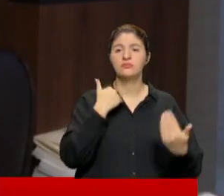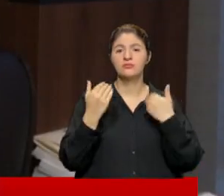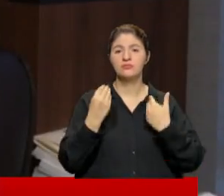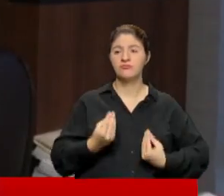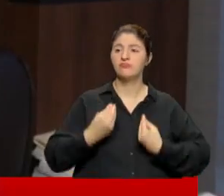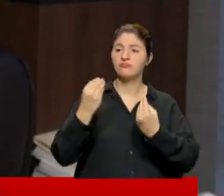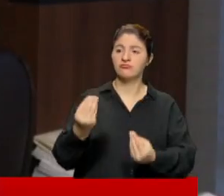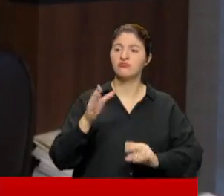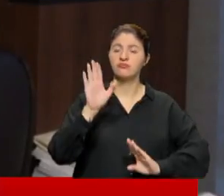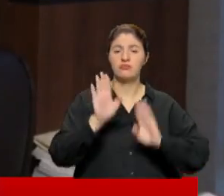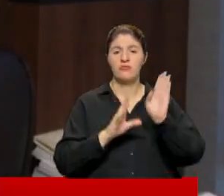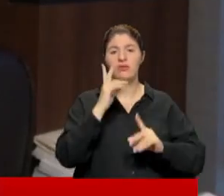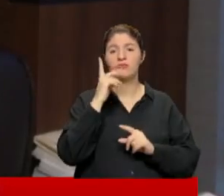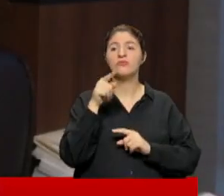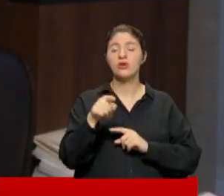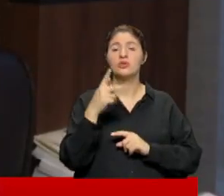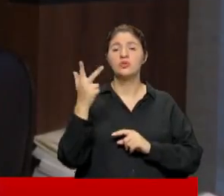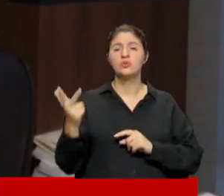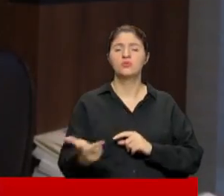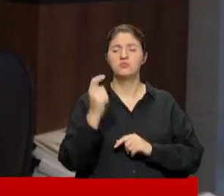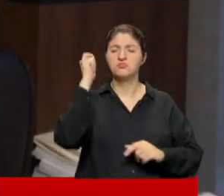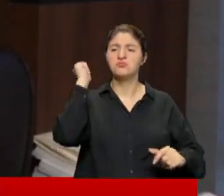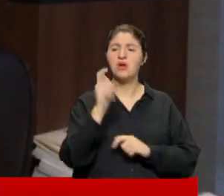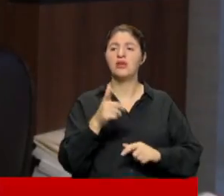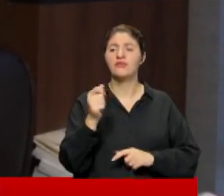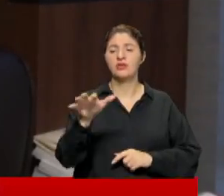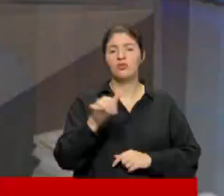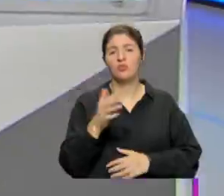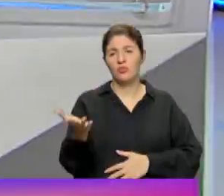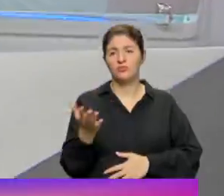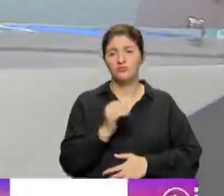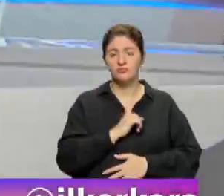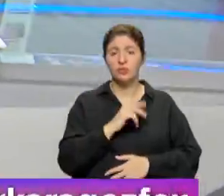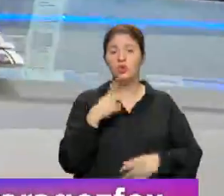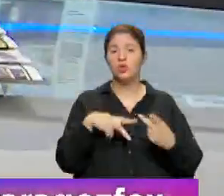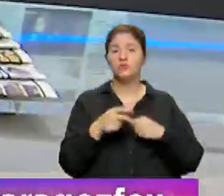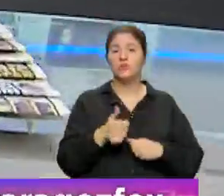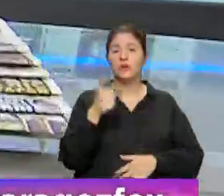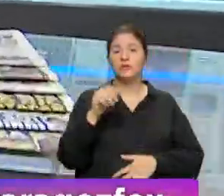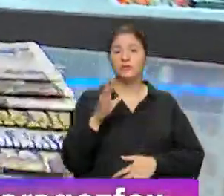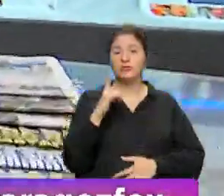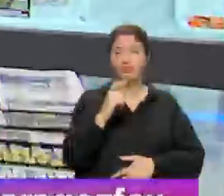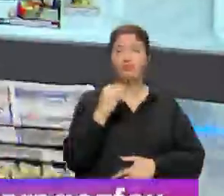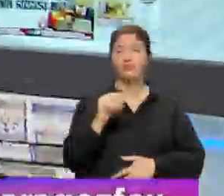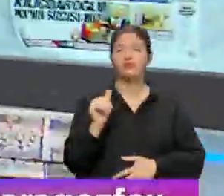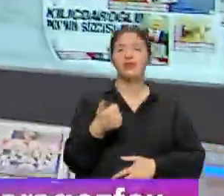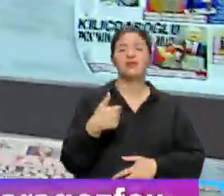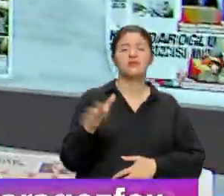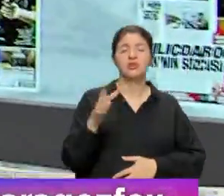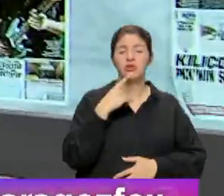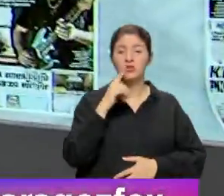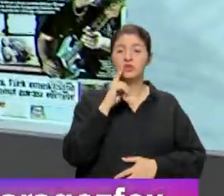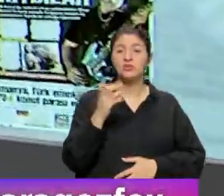Teslim ihaleyle Bu kez fahiş fiyatlar veriyorlar Ulaştırma Bakanı cevap vermeye değmez diyor